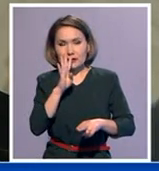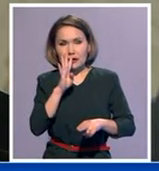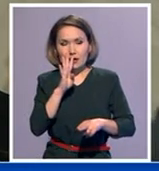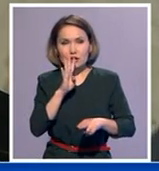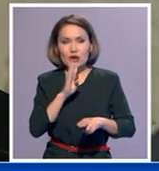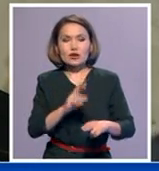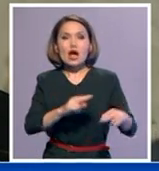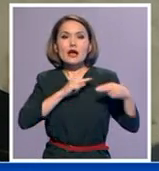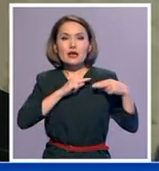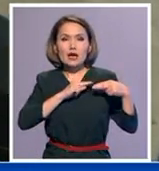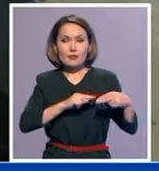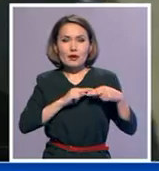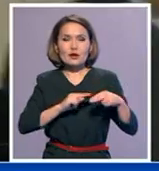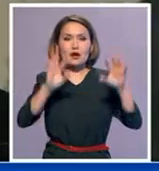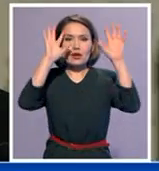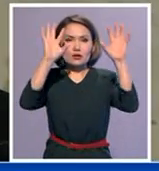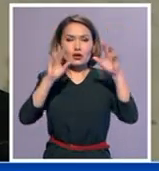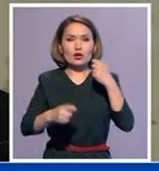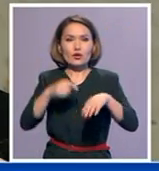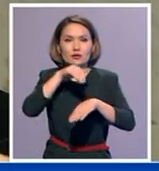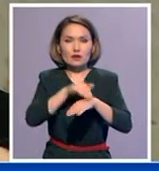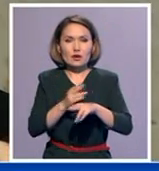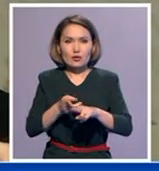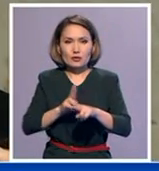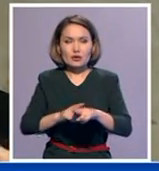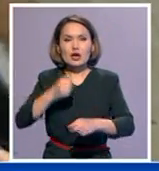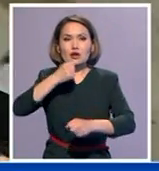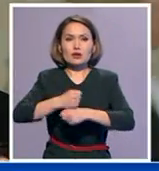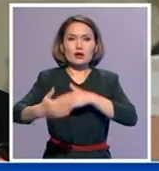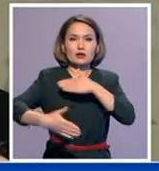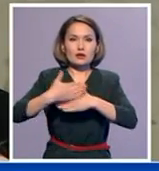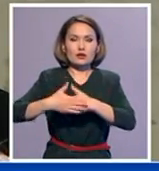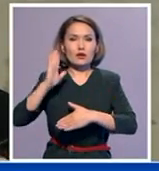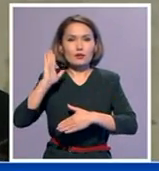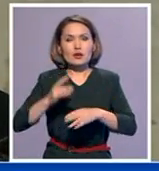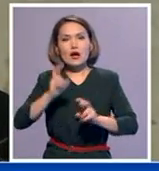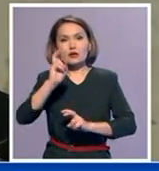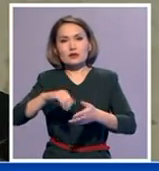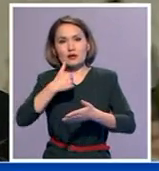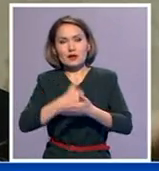еңбек кодексін бұзған азаматты қоғамдық жұмысқа жіберіледі. Ол басшы болсын, немесе